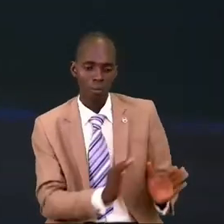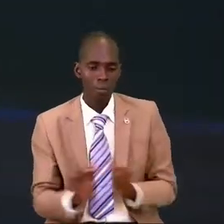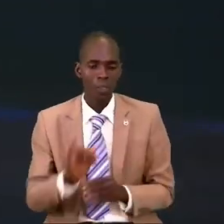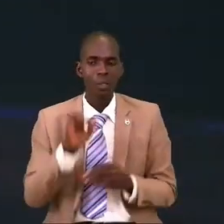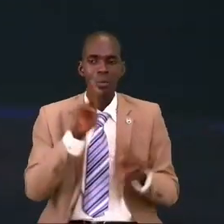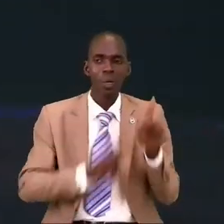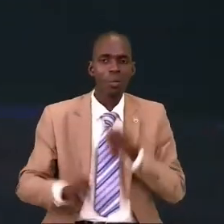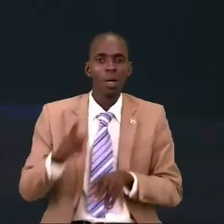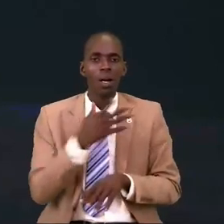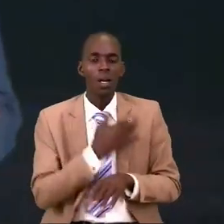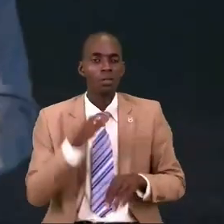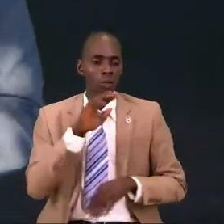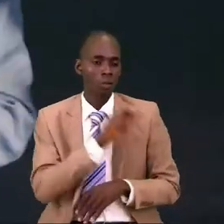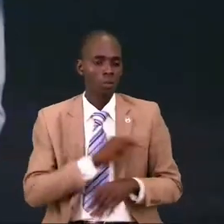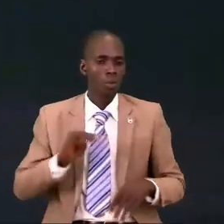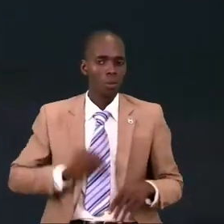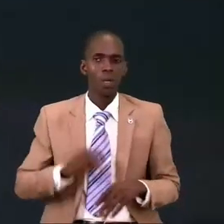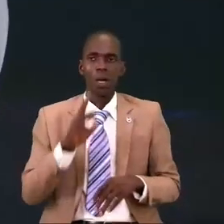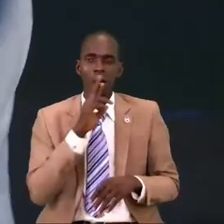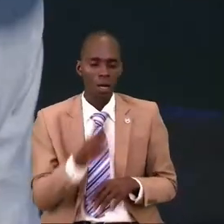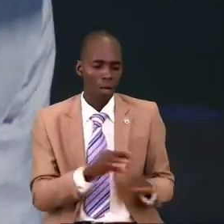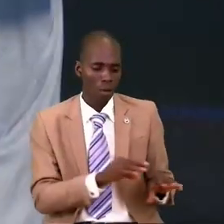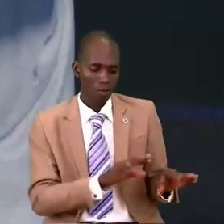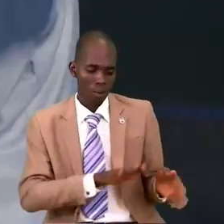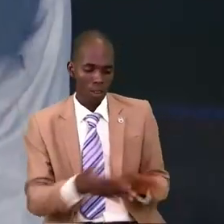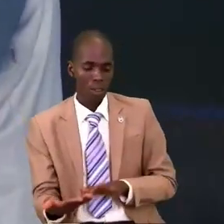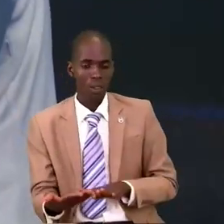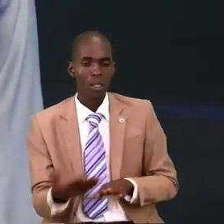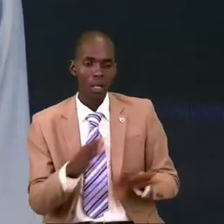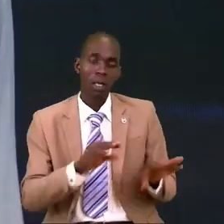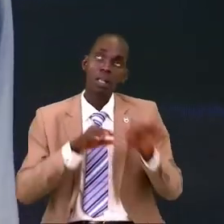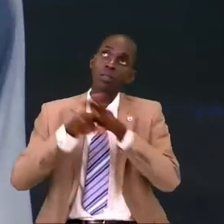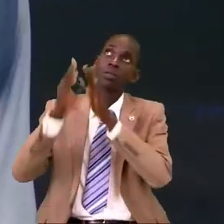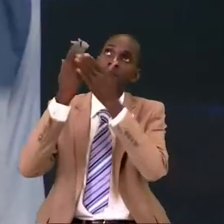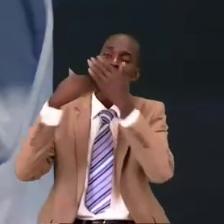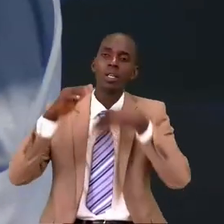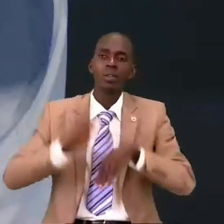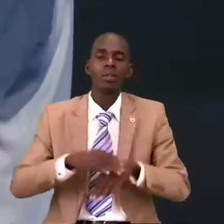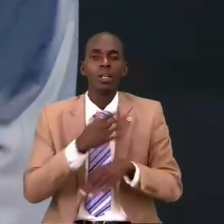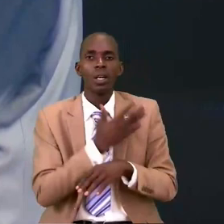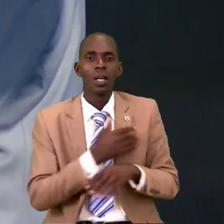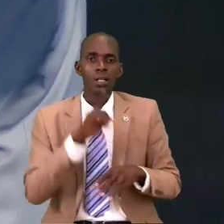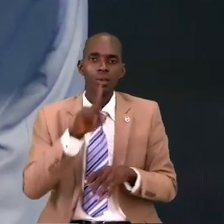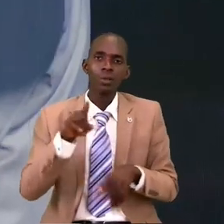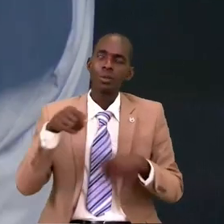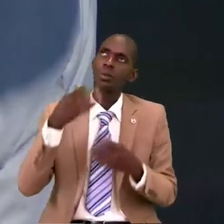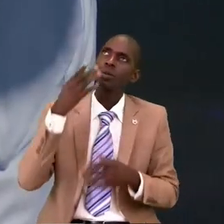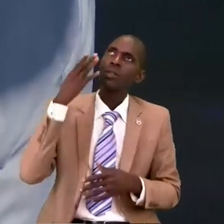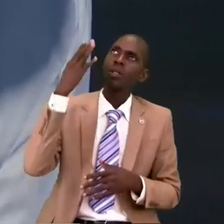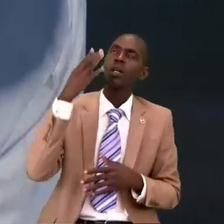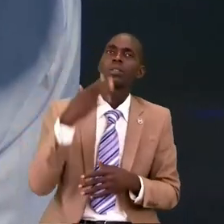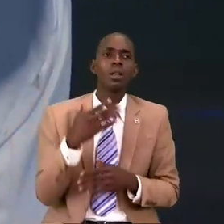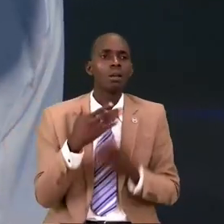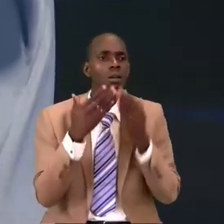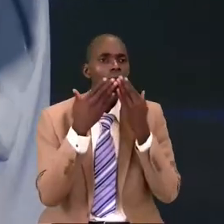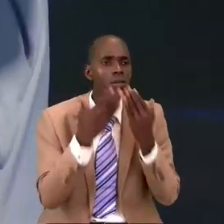l'au-delà. Et quand tu vas les visiter, oh pasteur, merci, quand j'étais sur la terre, parce que je passe de l'autre